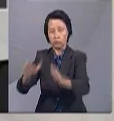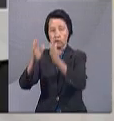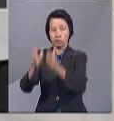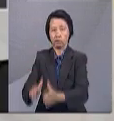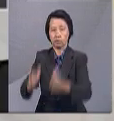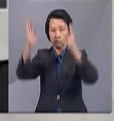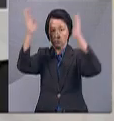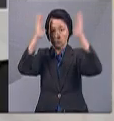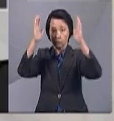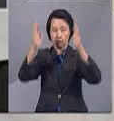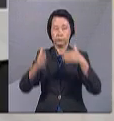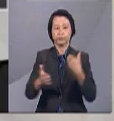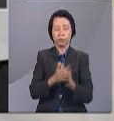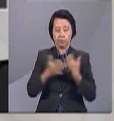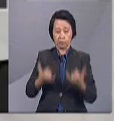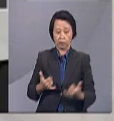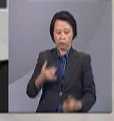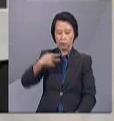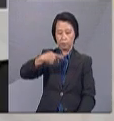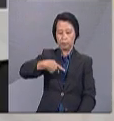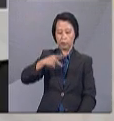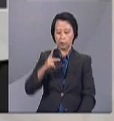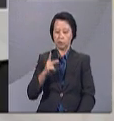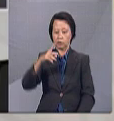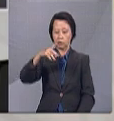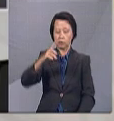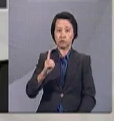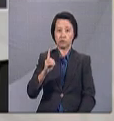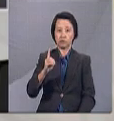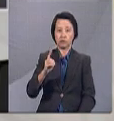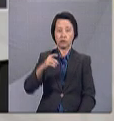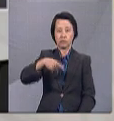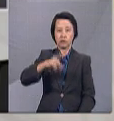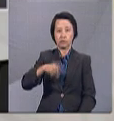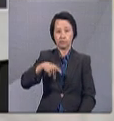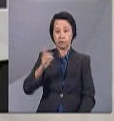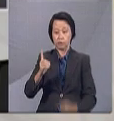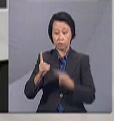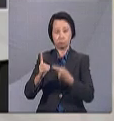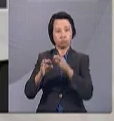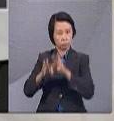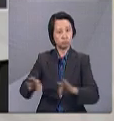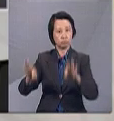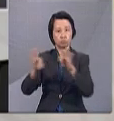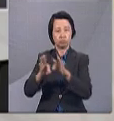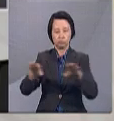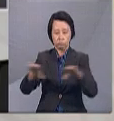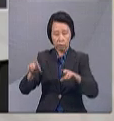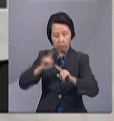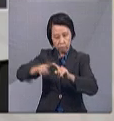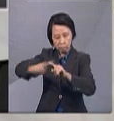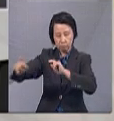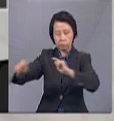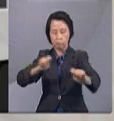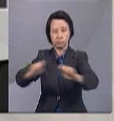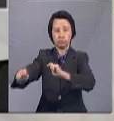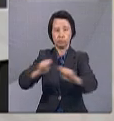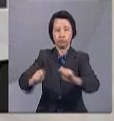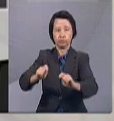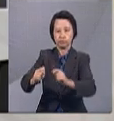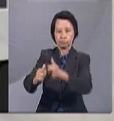sehingga kini Pique di telah memainkan peranannya amat penting dalam pelaksanaan pembagian tindakan